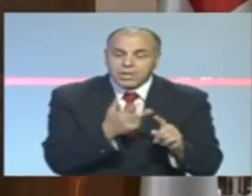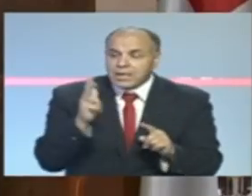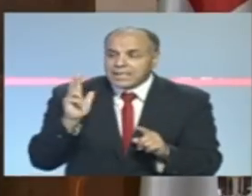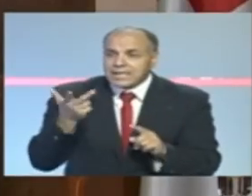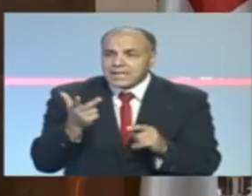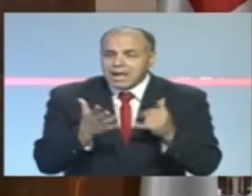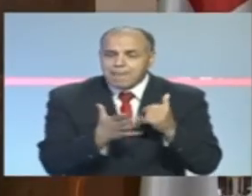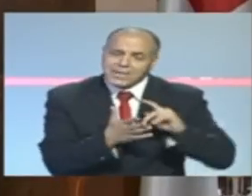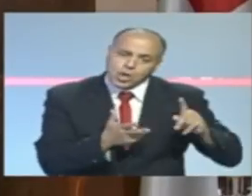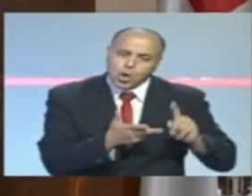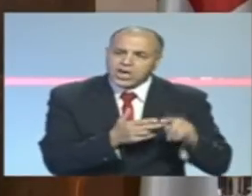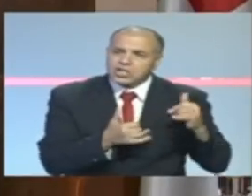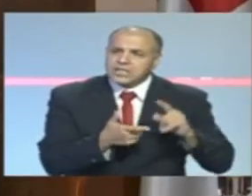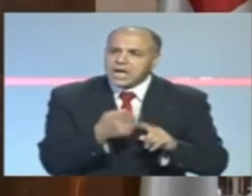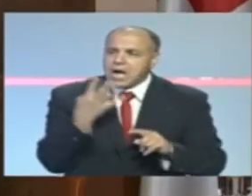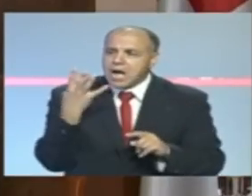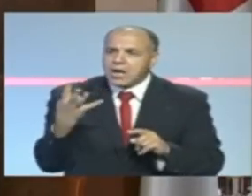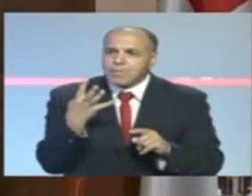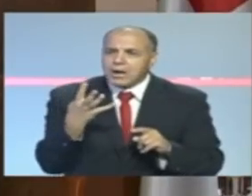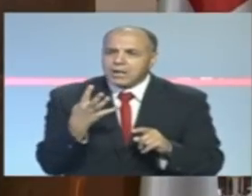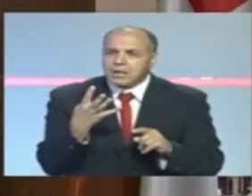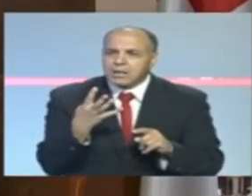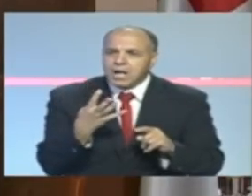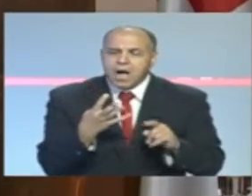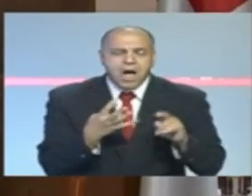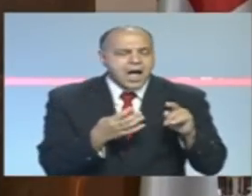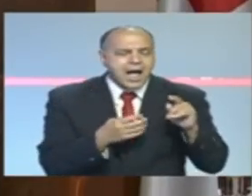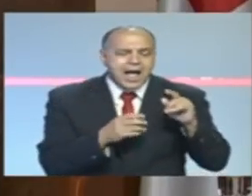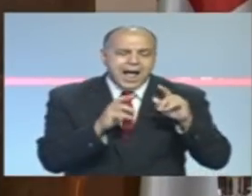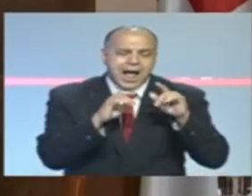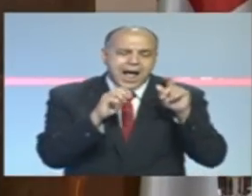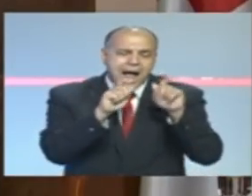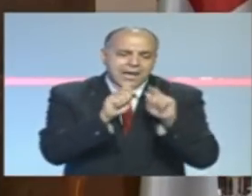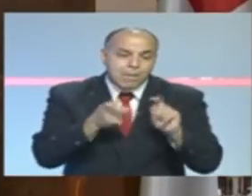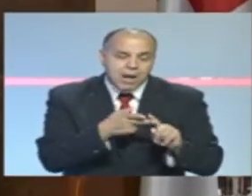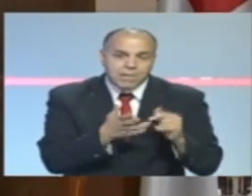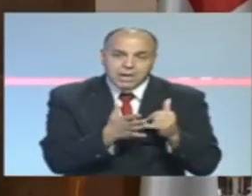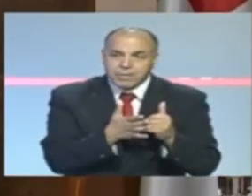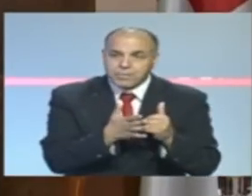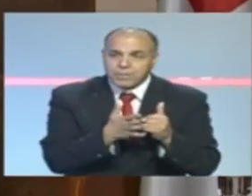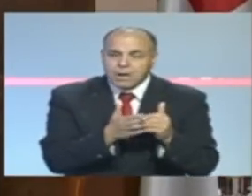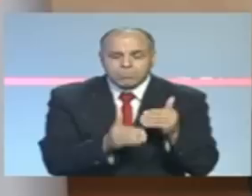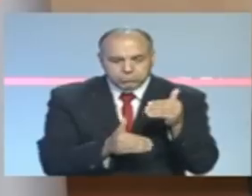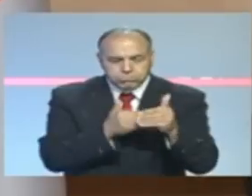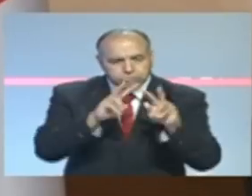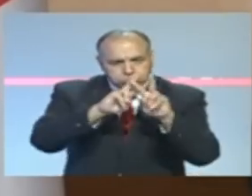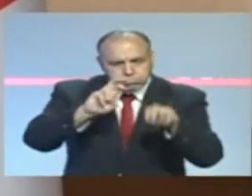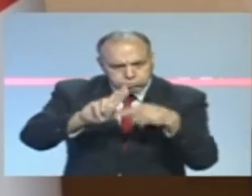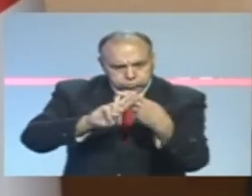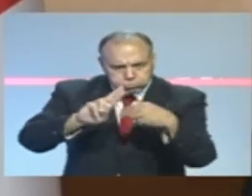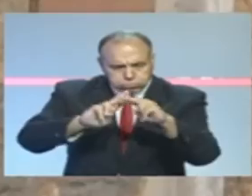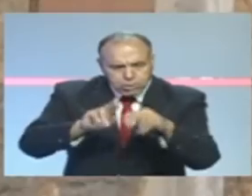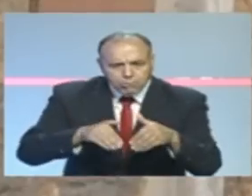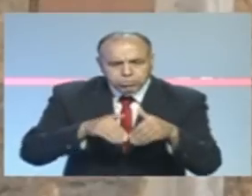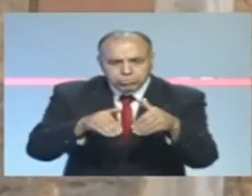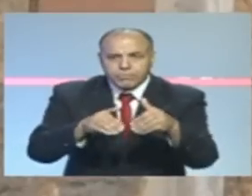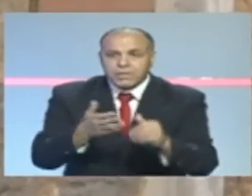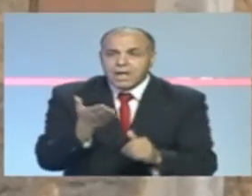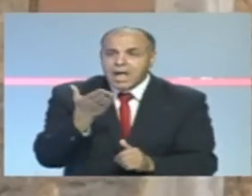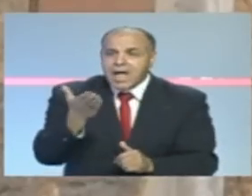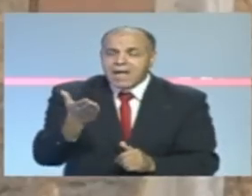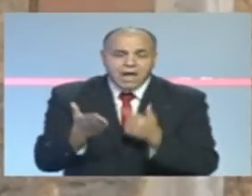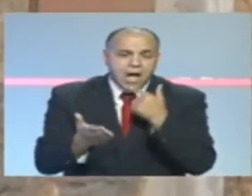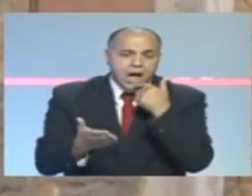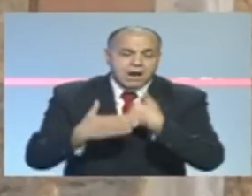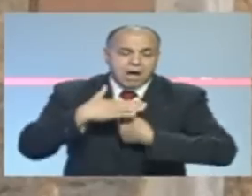في الانديه وربعه في عندنا التحريات مستمره هذا وقد